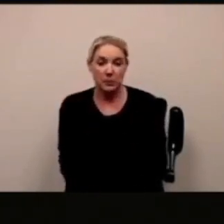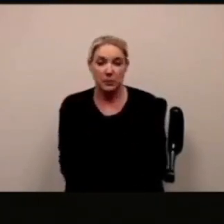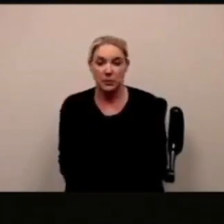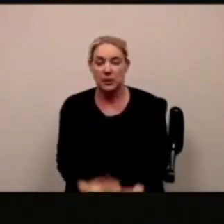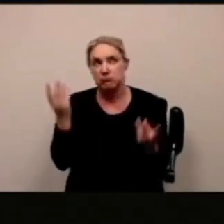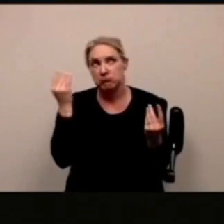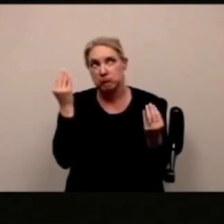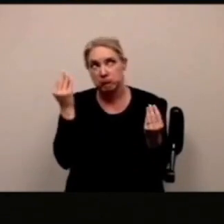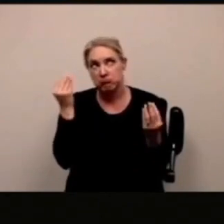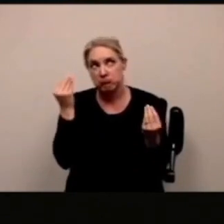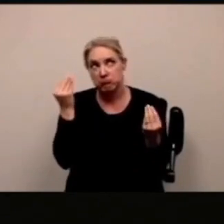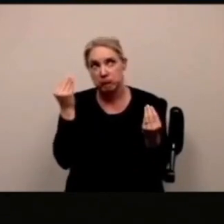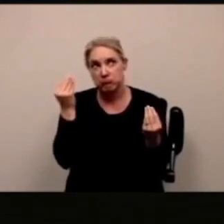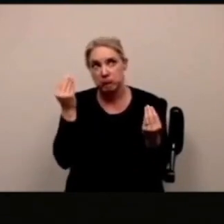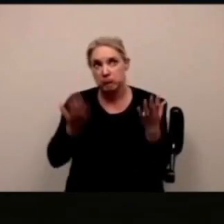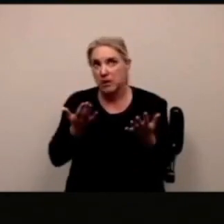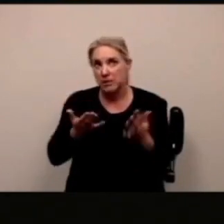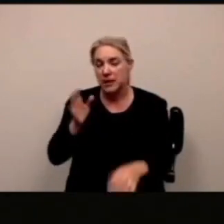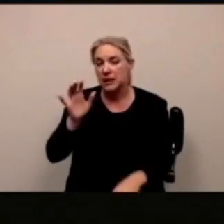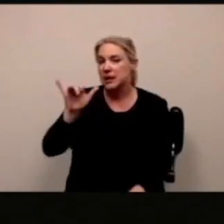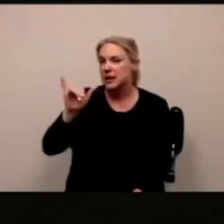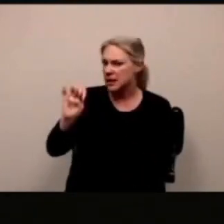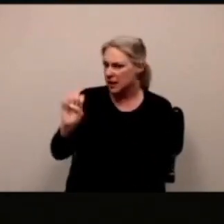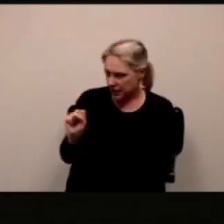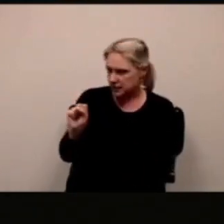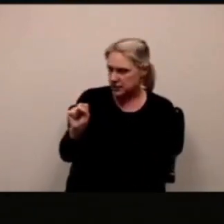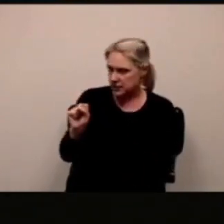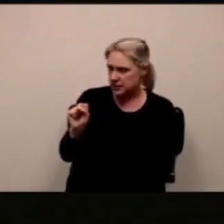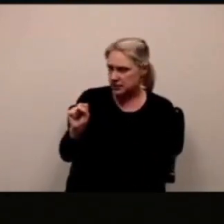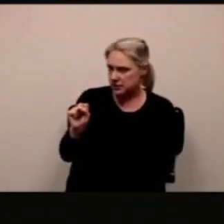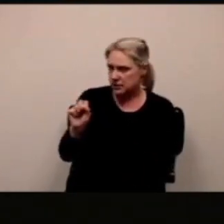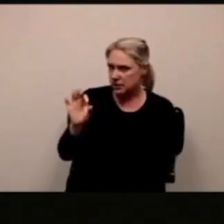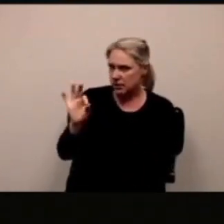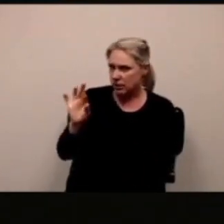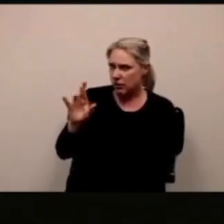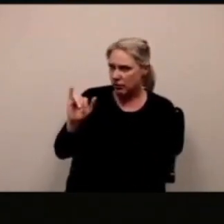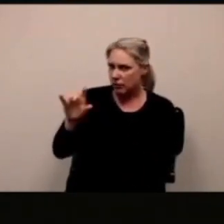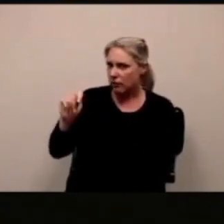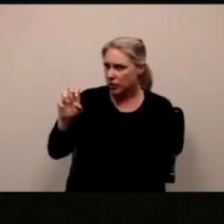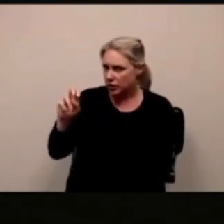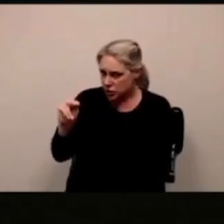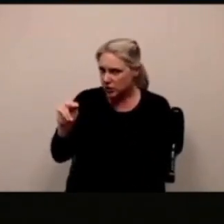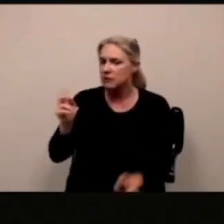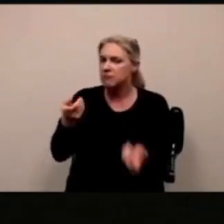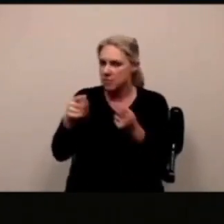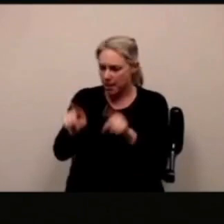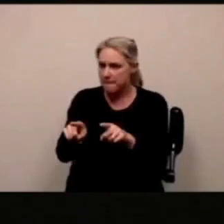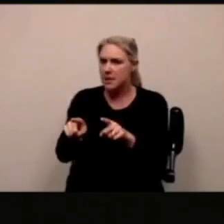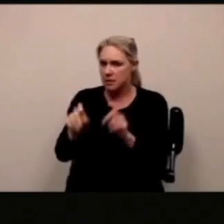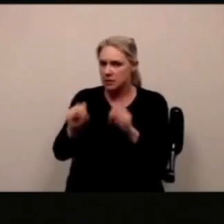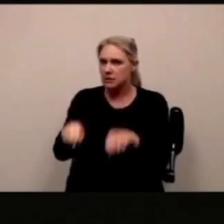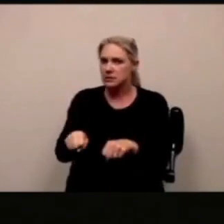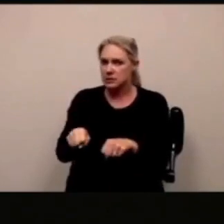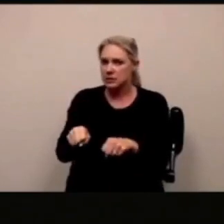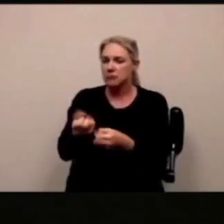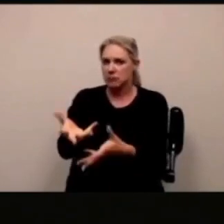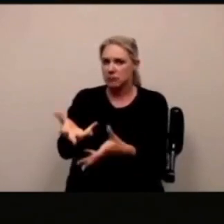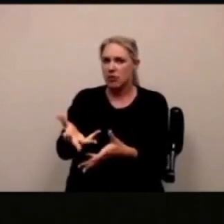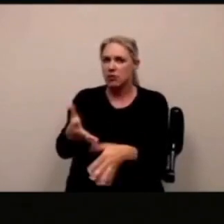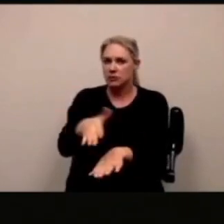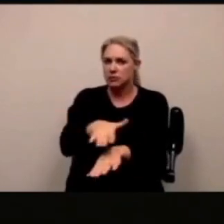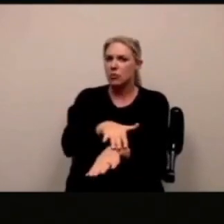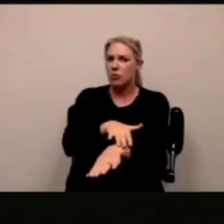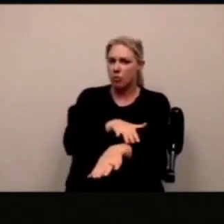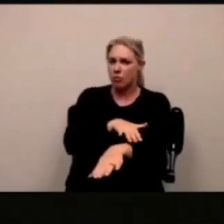通常はこういう何か回転すると私これずつ減速していきますがそこで頭は摩擦がどういう摩擦を後表現できるないか